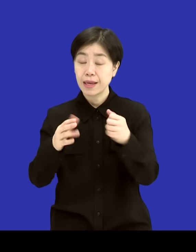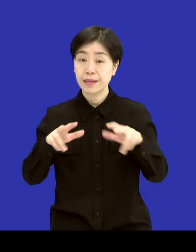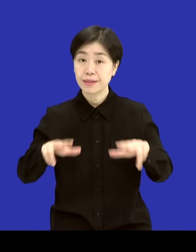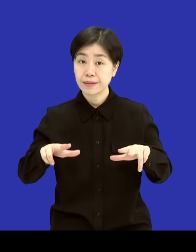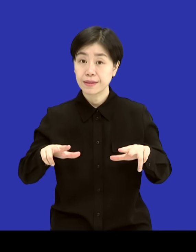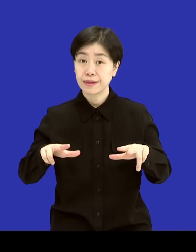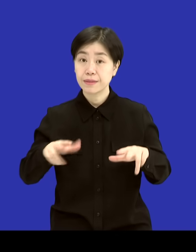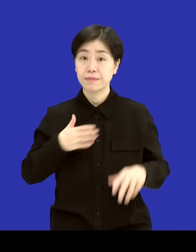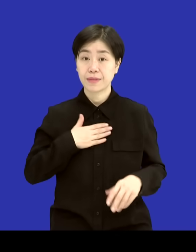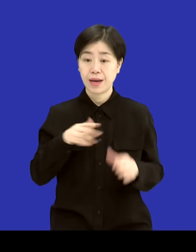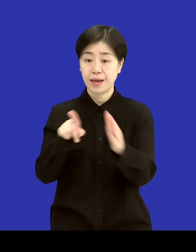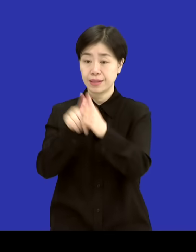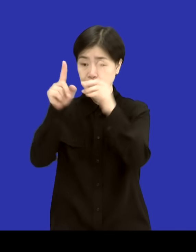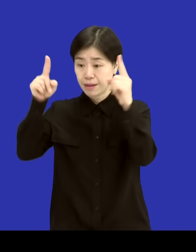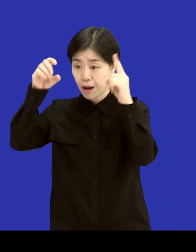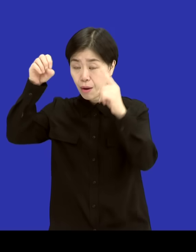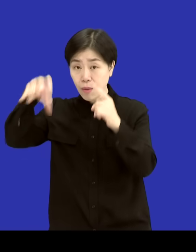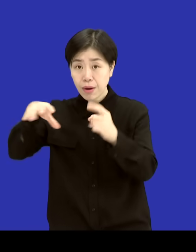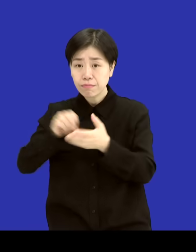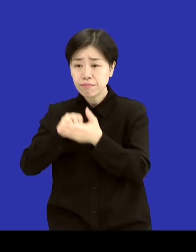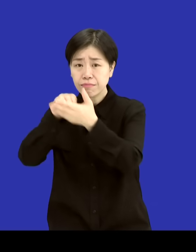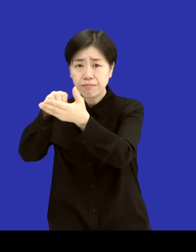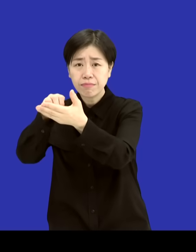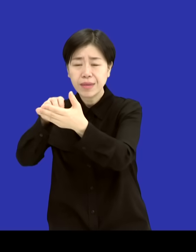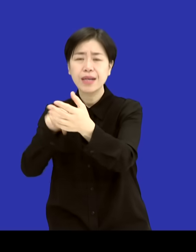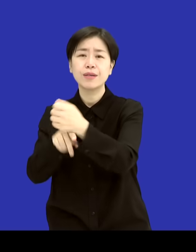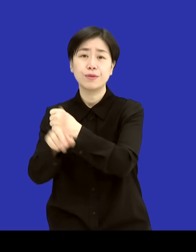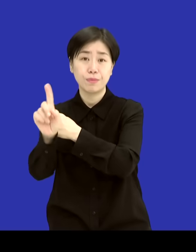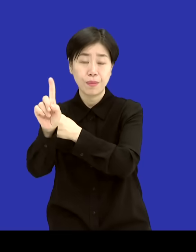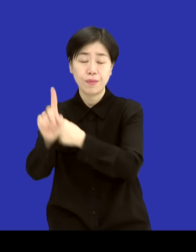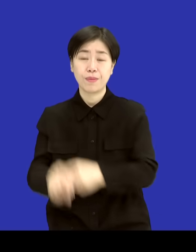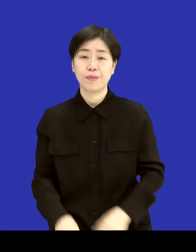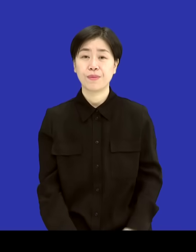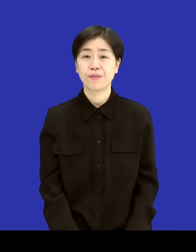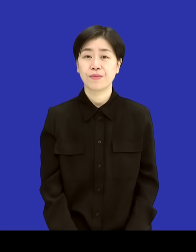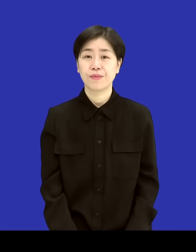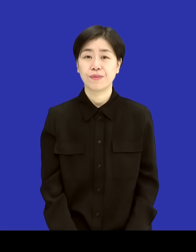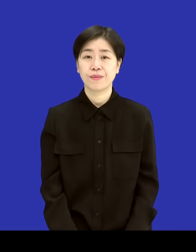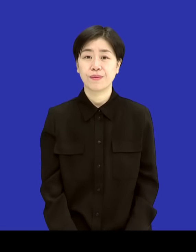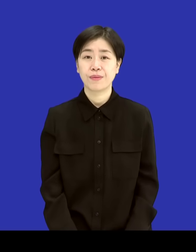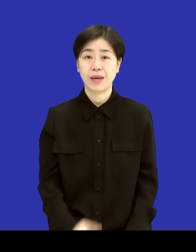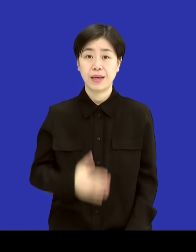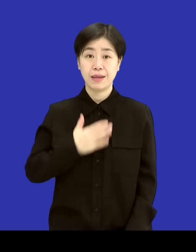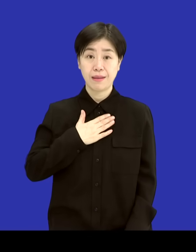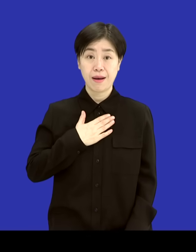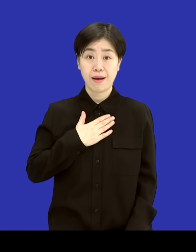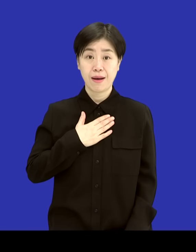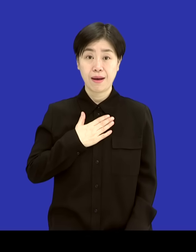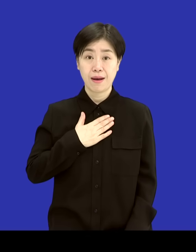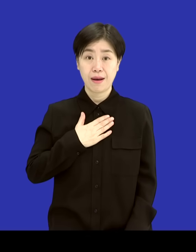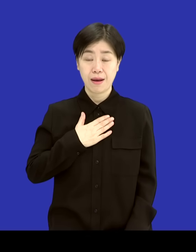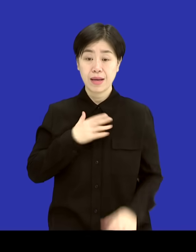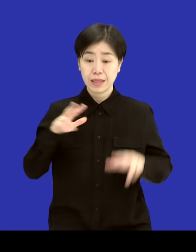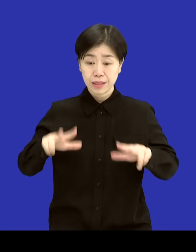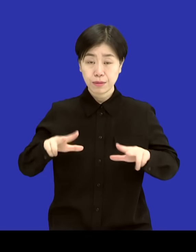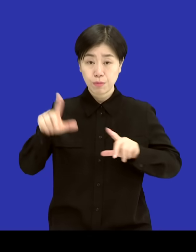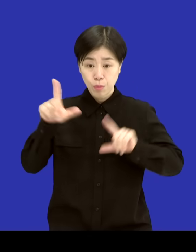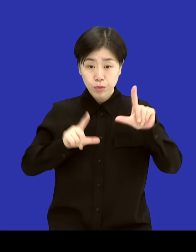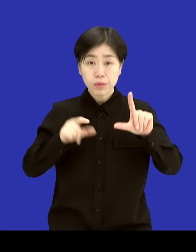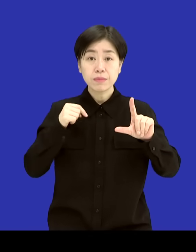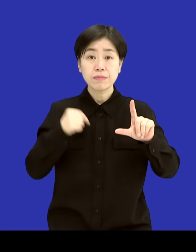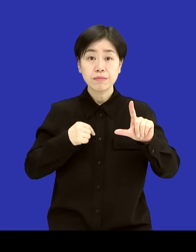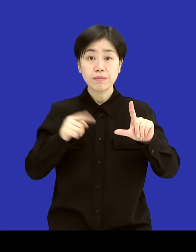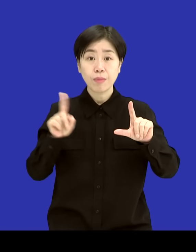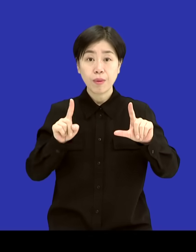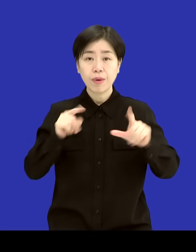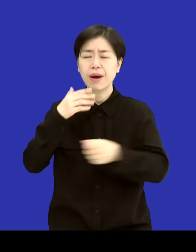지금 뭐 신대원을 다니게 된 마음 먹은 것도 왜냐하면 나의 나된 것은 하나님의